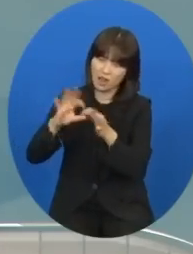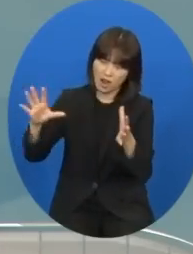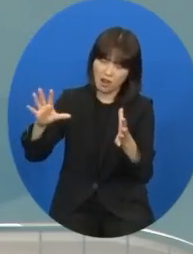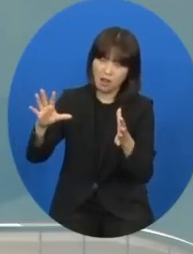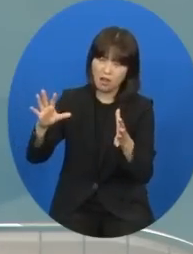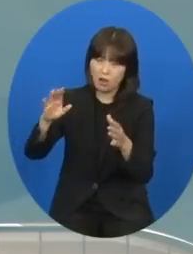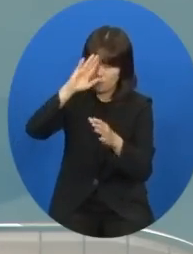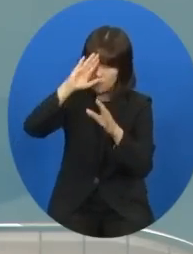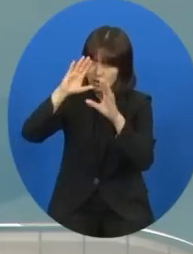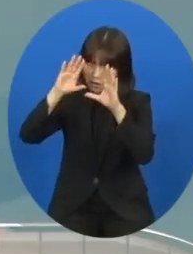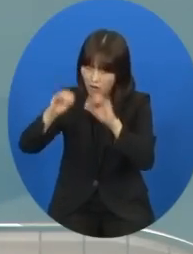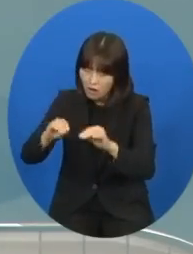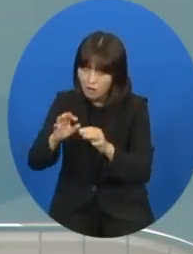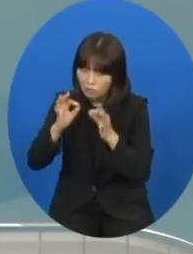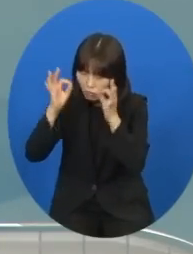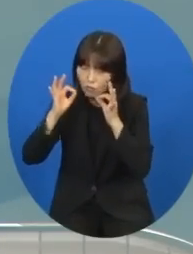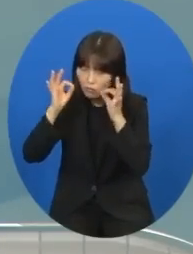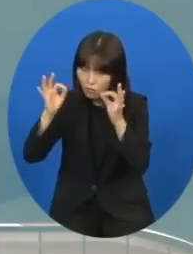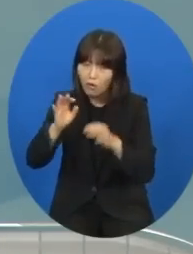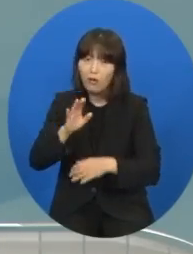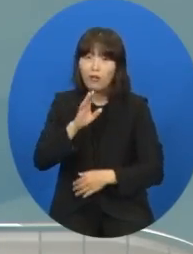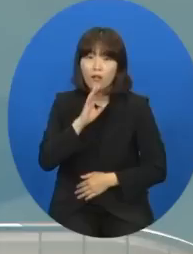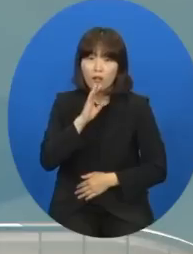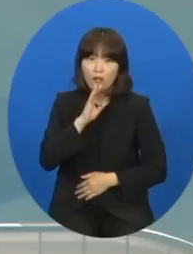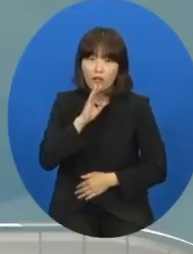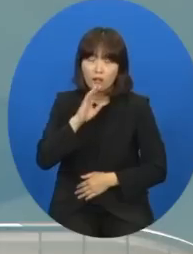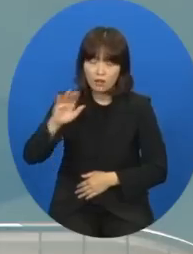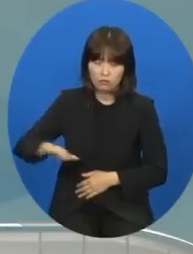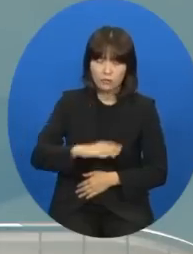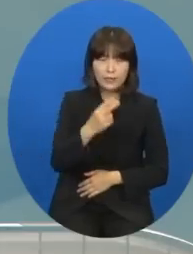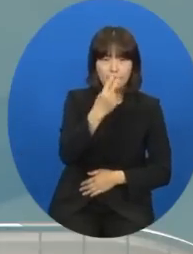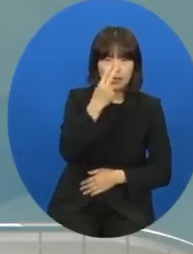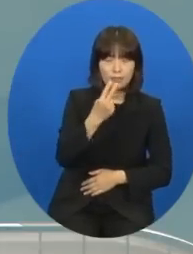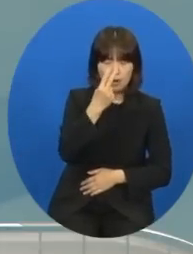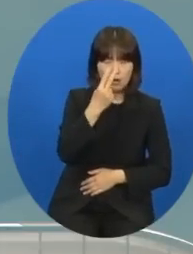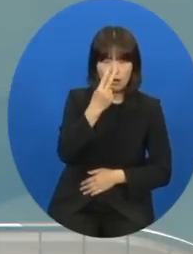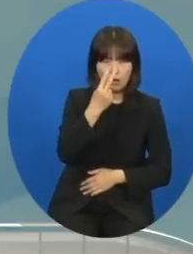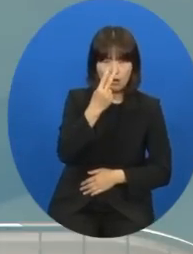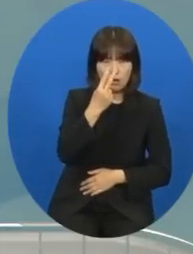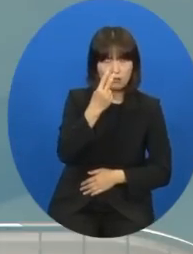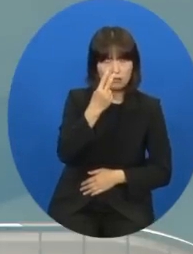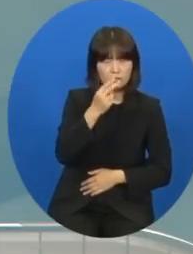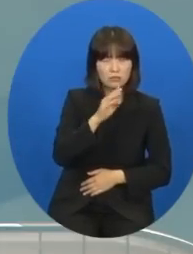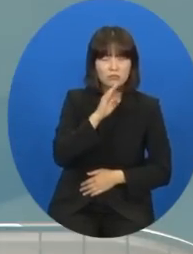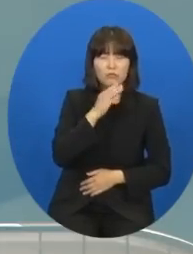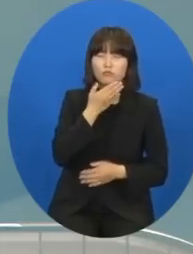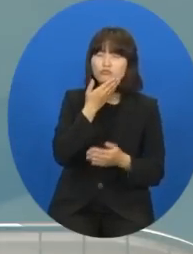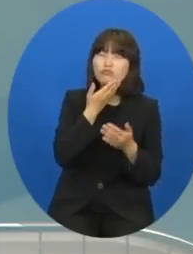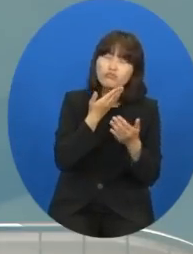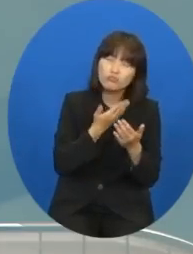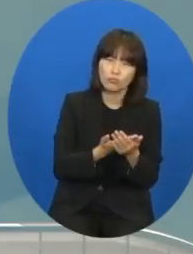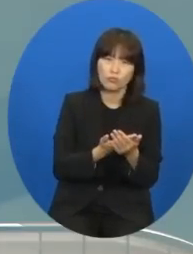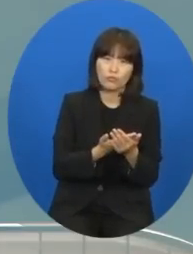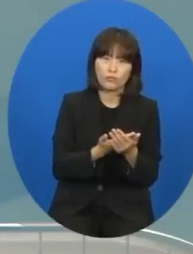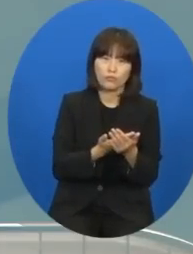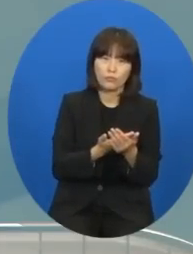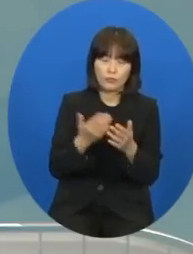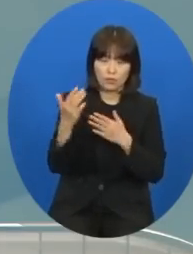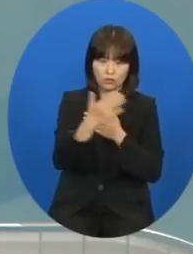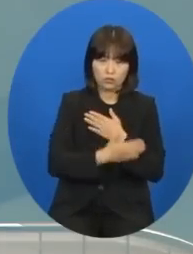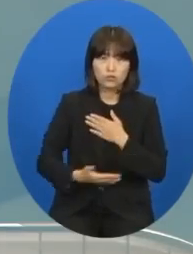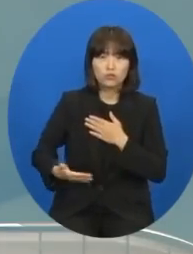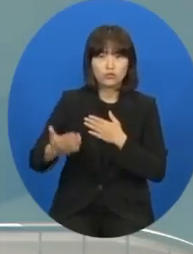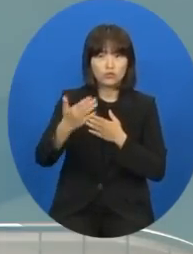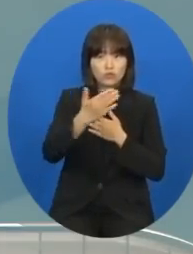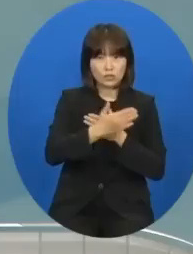말지요. 우리의 생명 앞에 돈은 아무것도 아니잖아요. 아니, 육신의